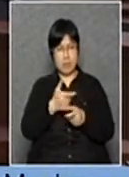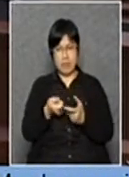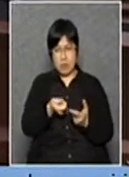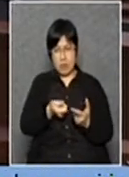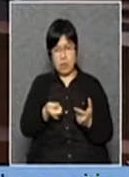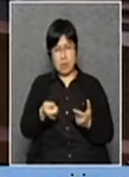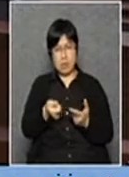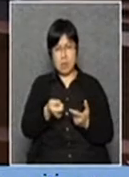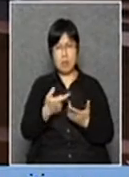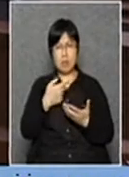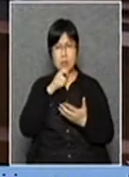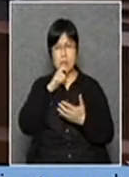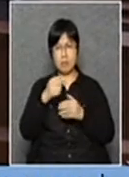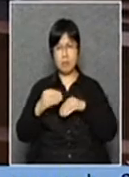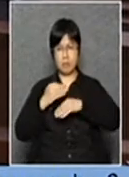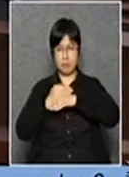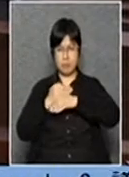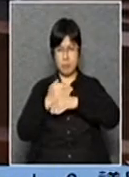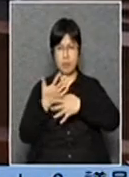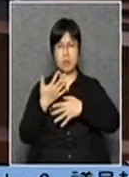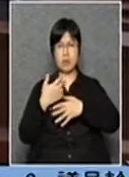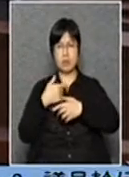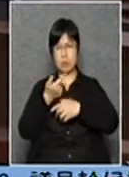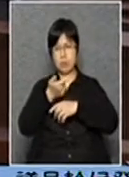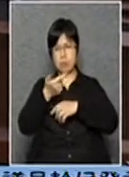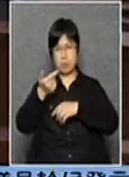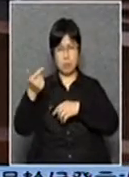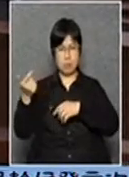場能夠在我們的邊境在關卡裡做多很多很多